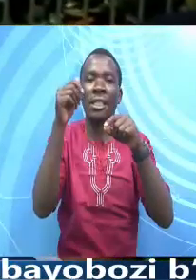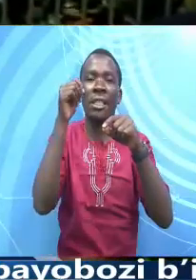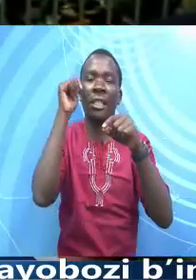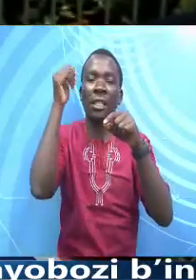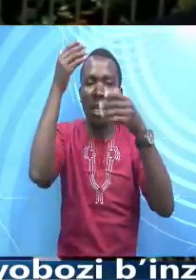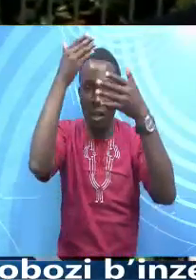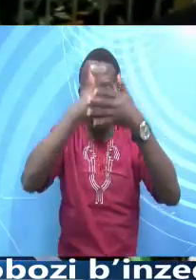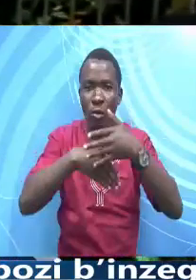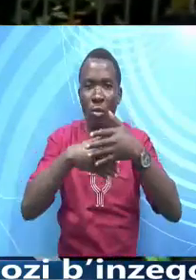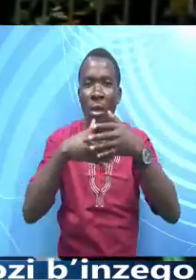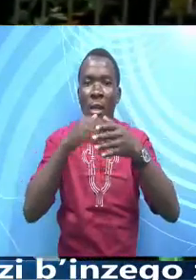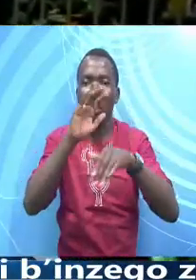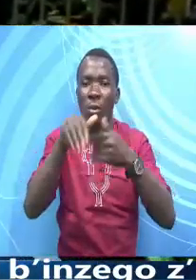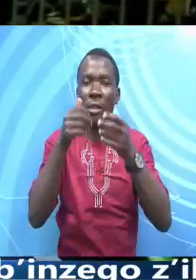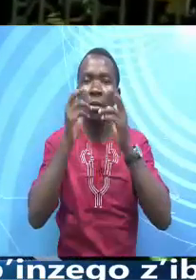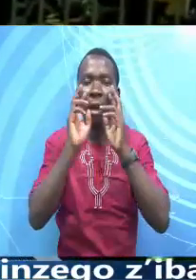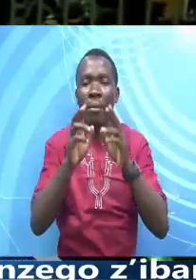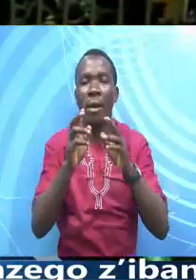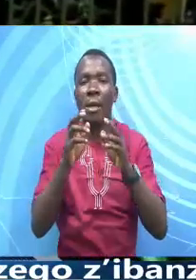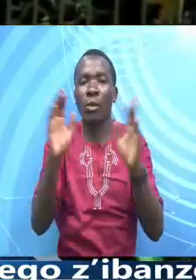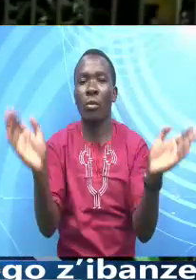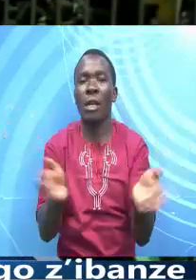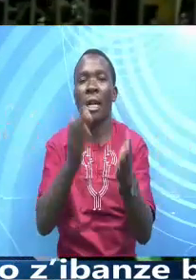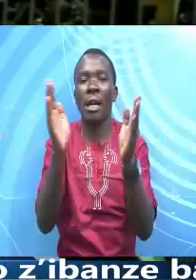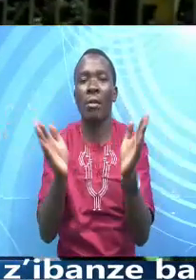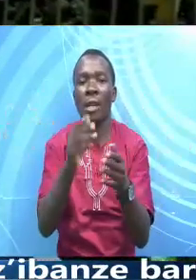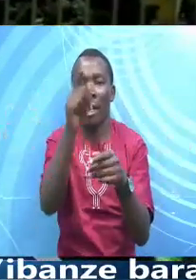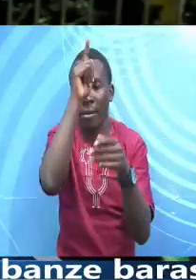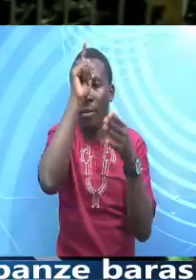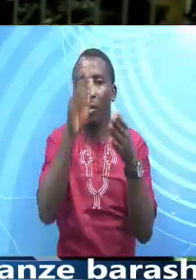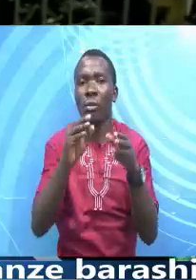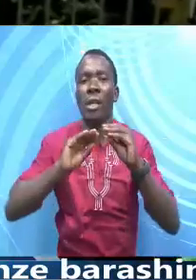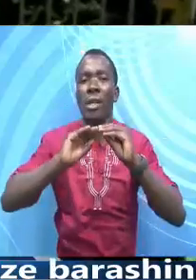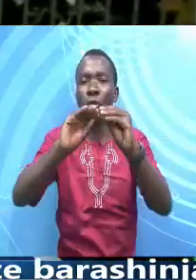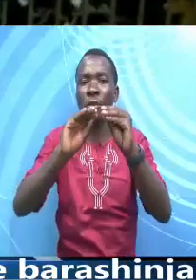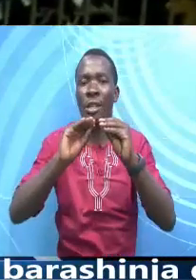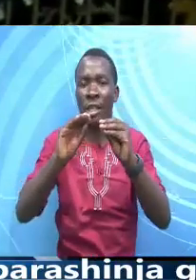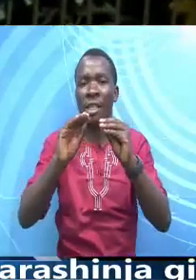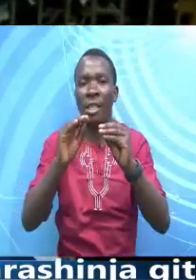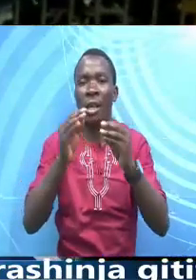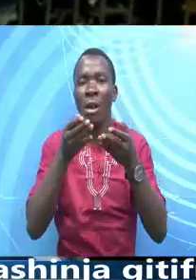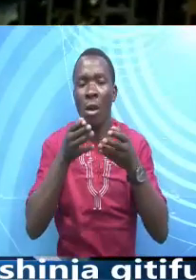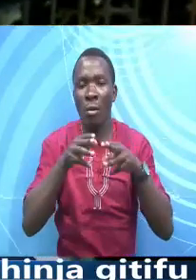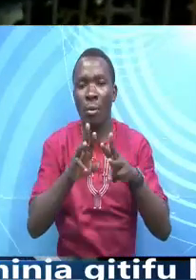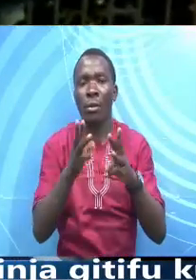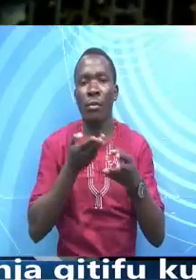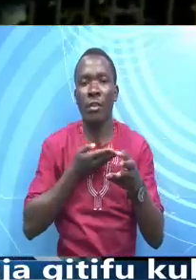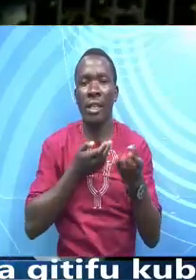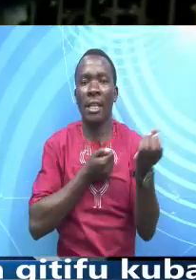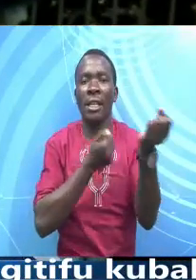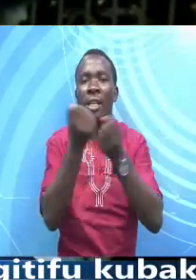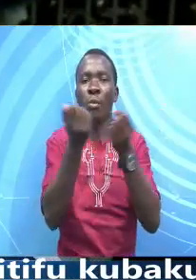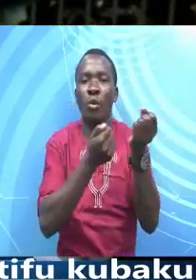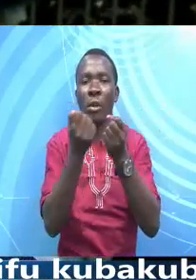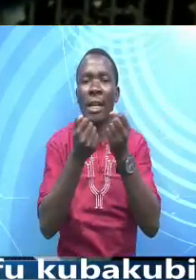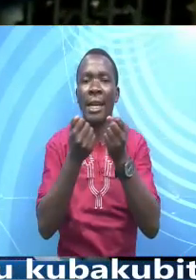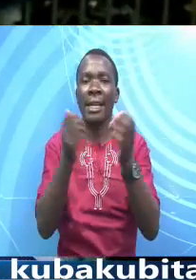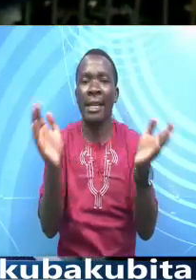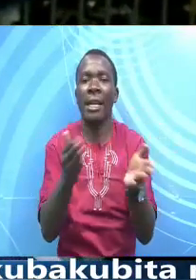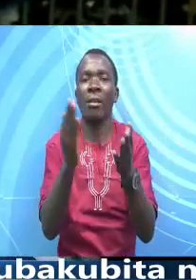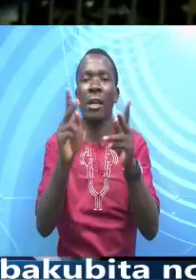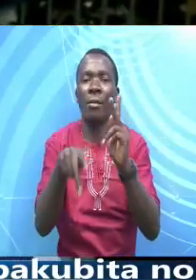tuyashyiriza abaturage turabigisha nicyo kiriho ku manywa ku buryo dufite imodoka igenda ibwira abantu ibakangura ibibutsa ariko